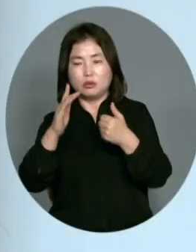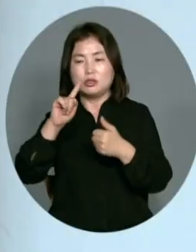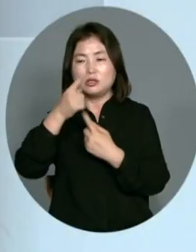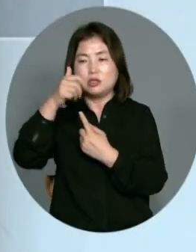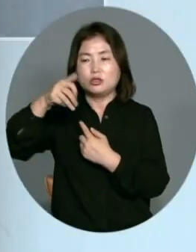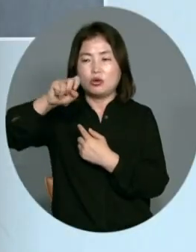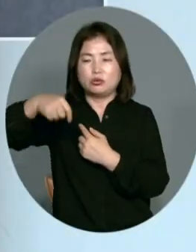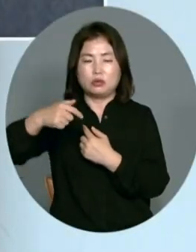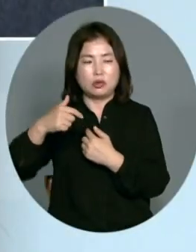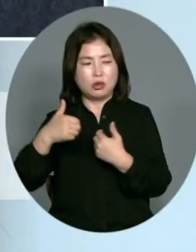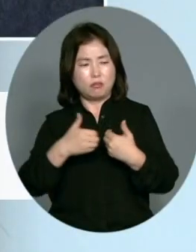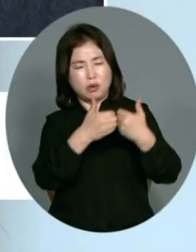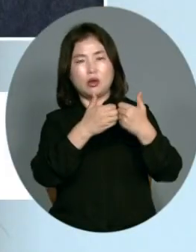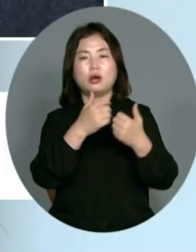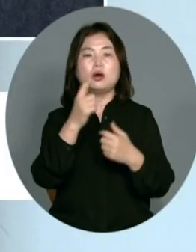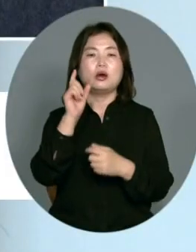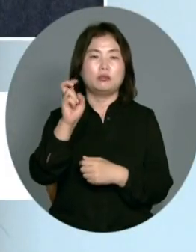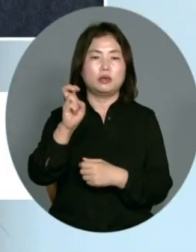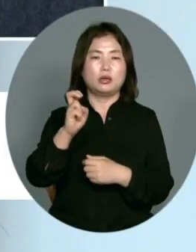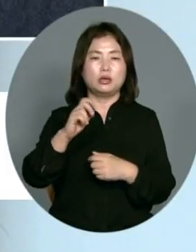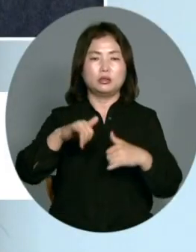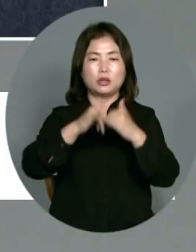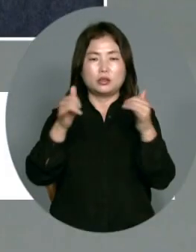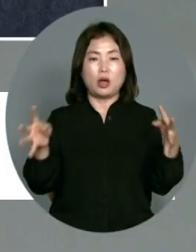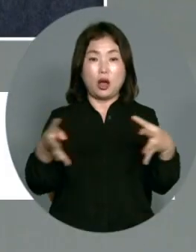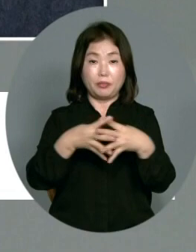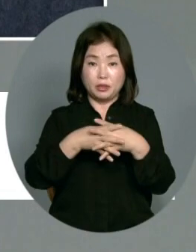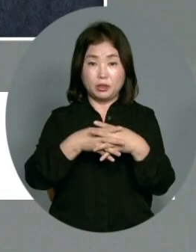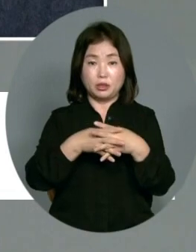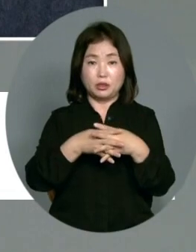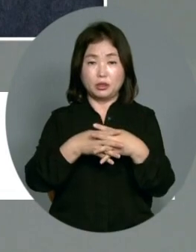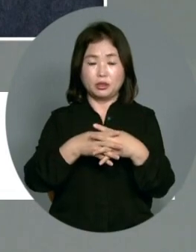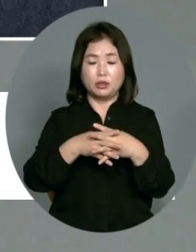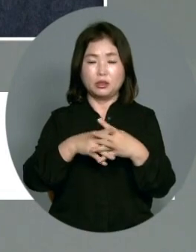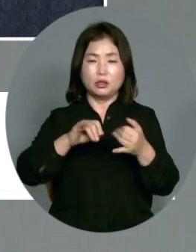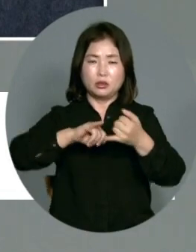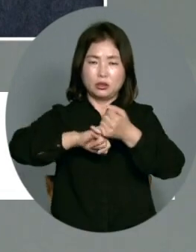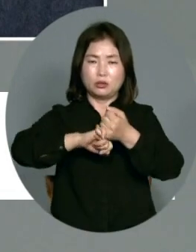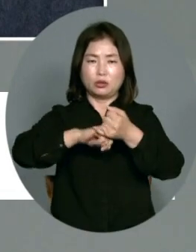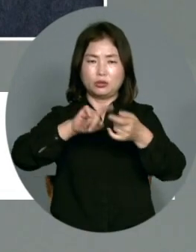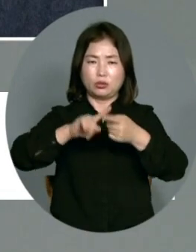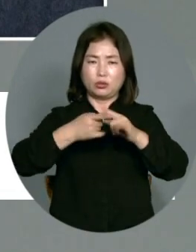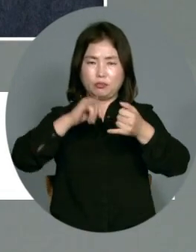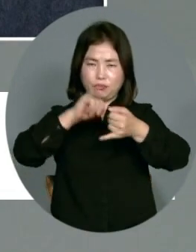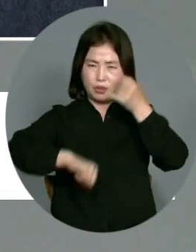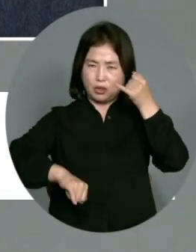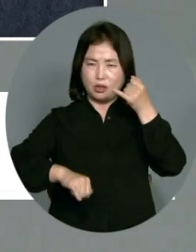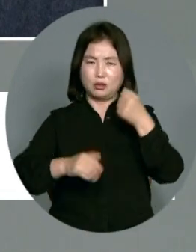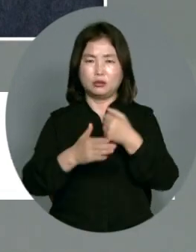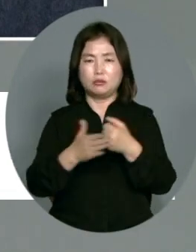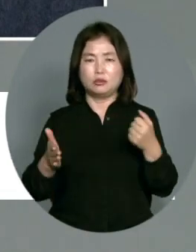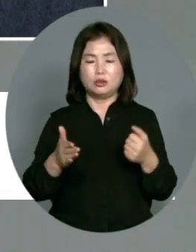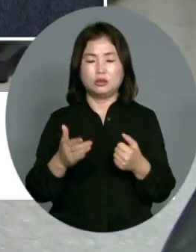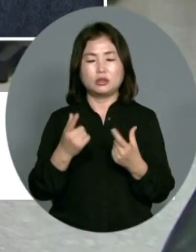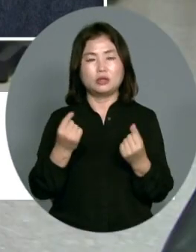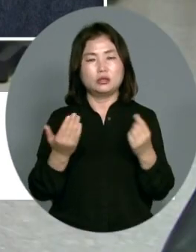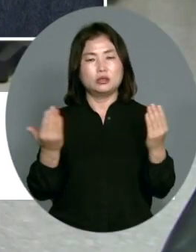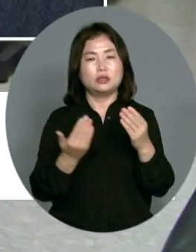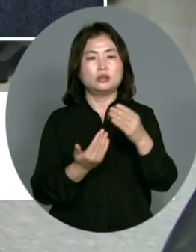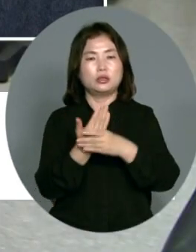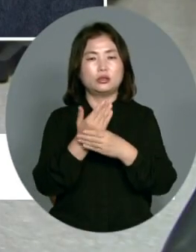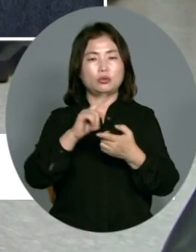사회적 합의 라고 할 수 있는 부분까지도 파괴하는 어떤 가운 사업소 가서 개성 회원전 때 좀 벌어 지는 거겠죠